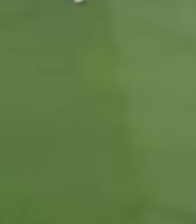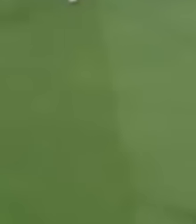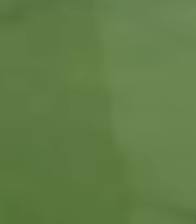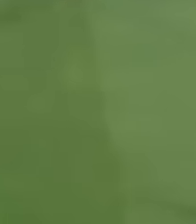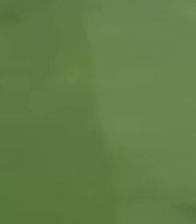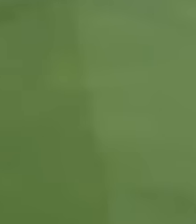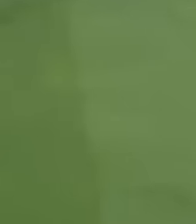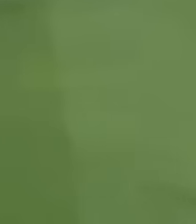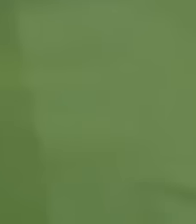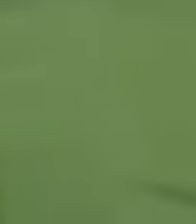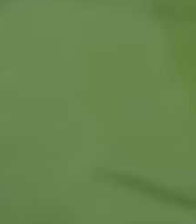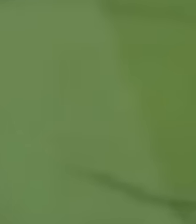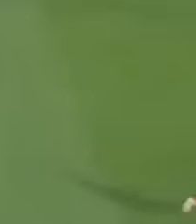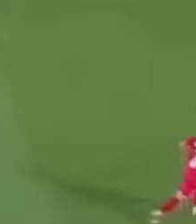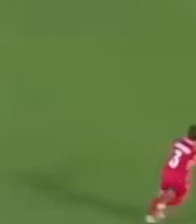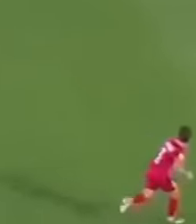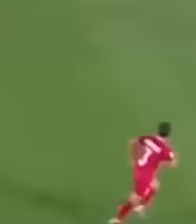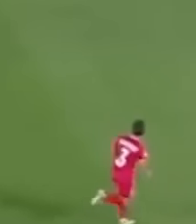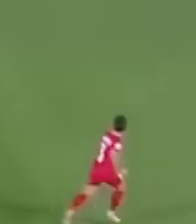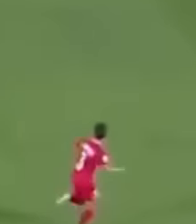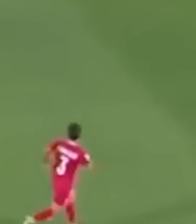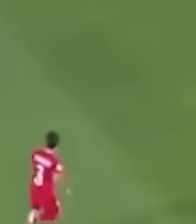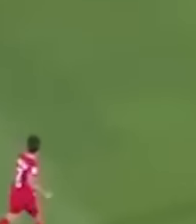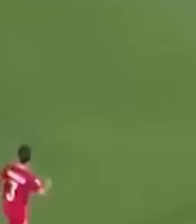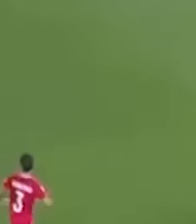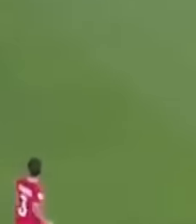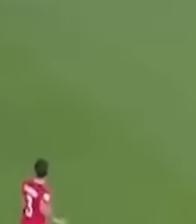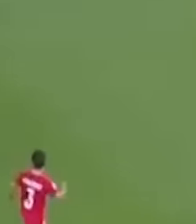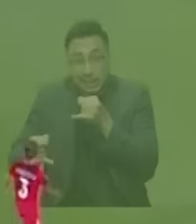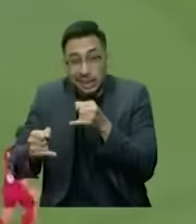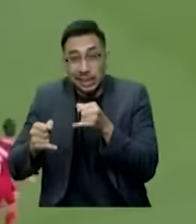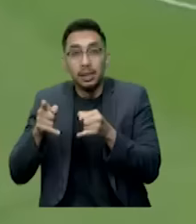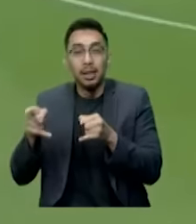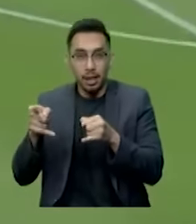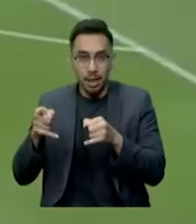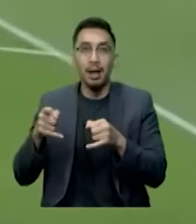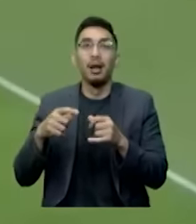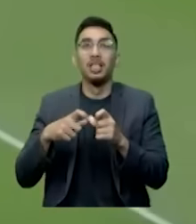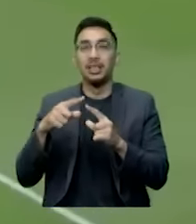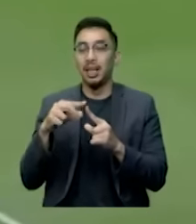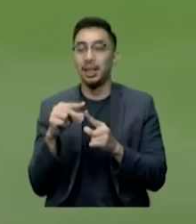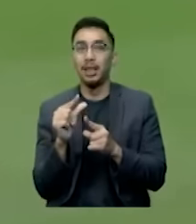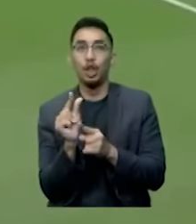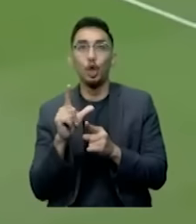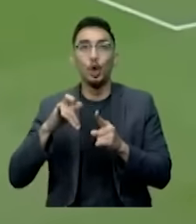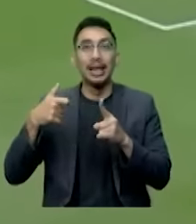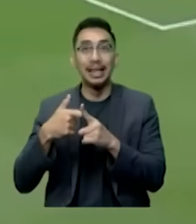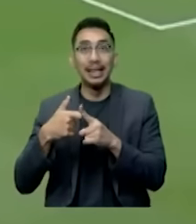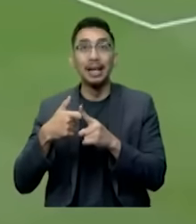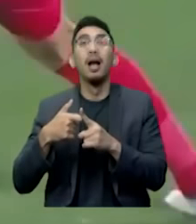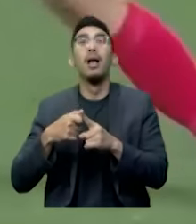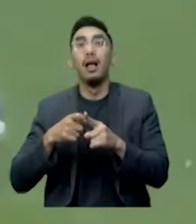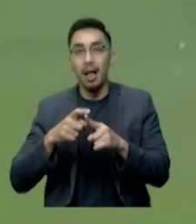Garuda unggul 1-0. Indonesia nyaris menambah keunggulan di injury time dari tandukan Struik. Laga timnas versus